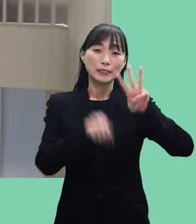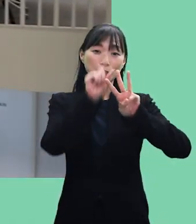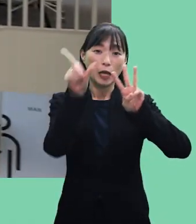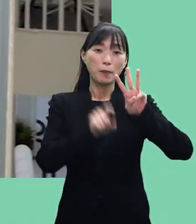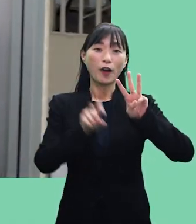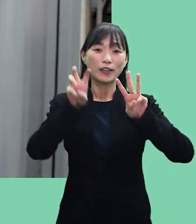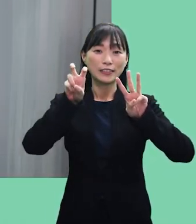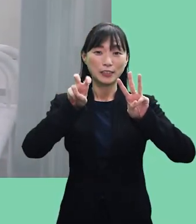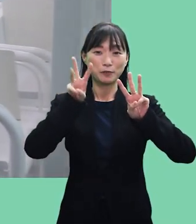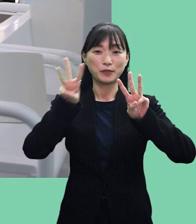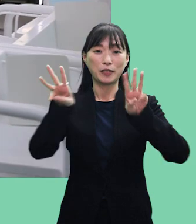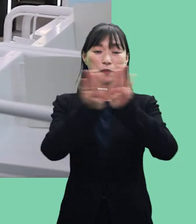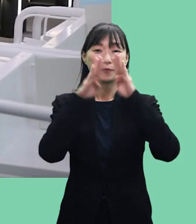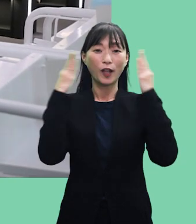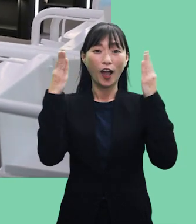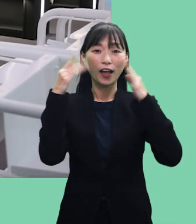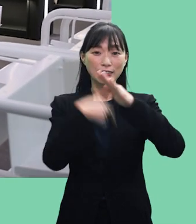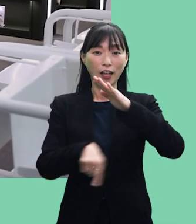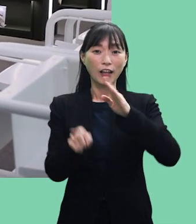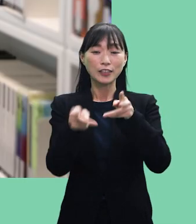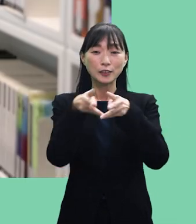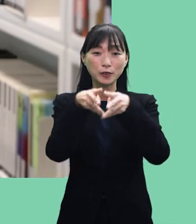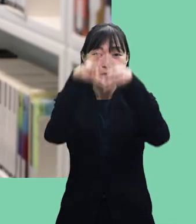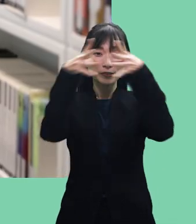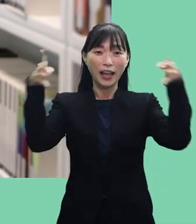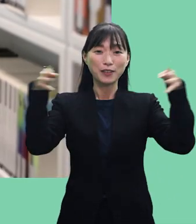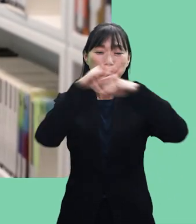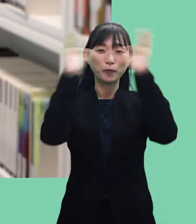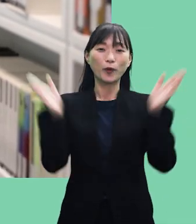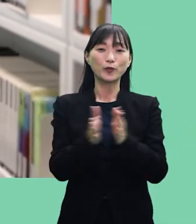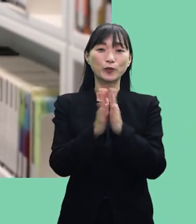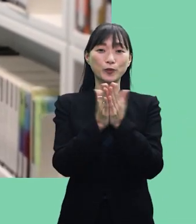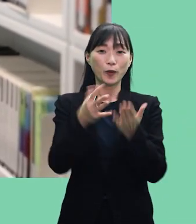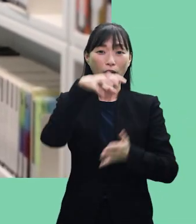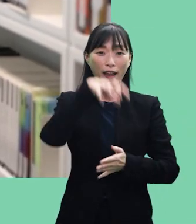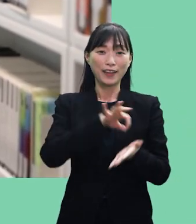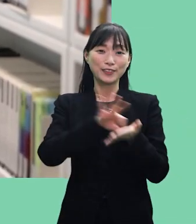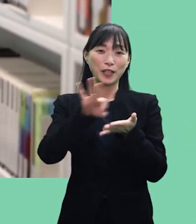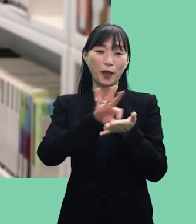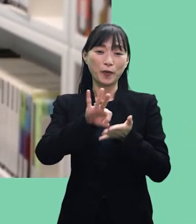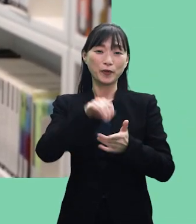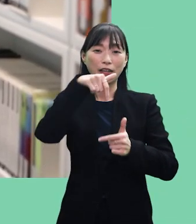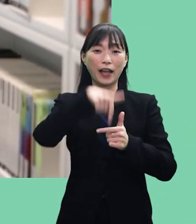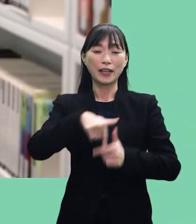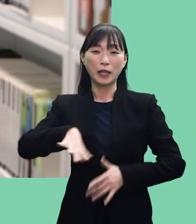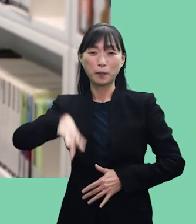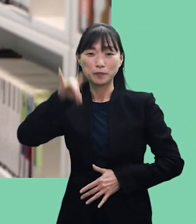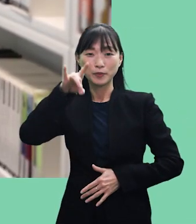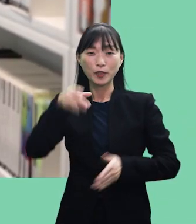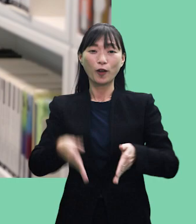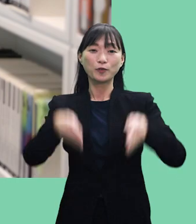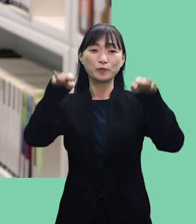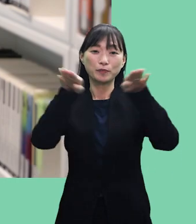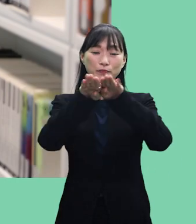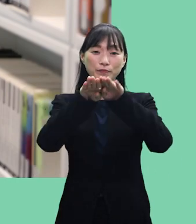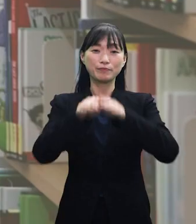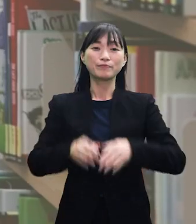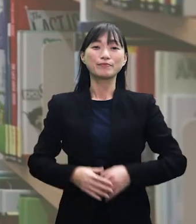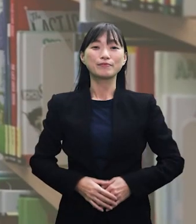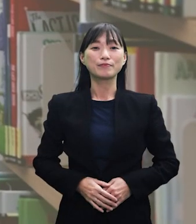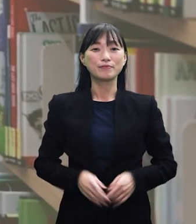지하 1층부터 지상 4층까지 모두 도서관으로 사용하는 강남구 최초 단독 건물